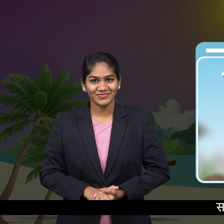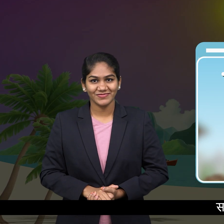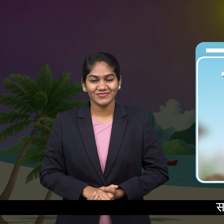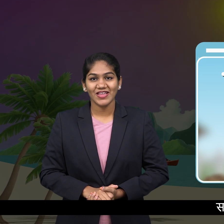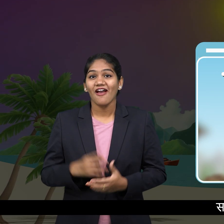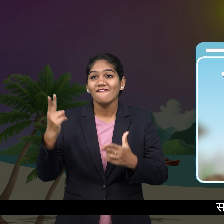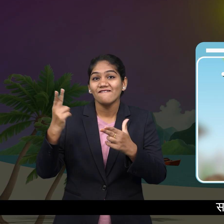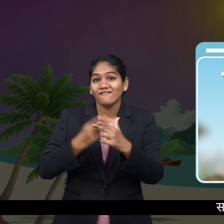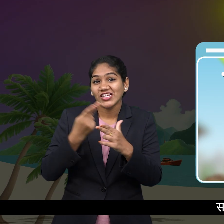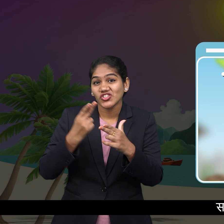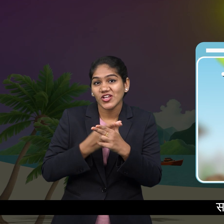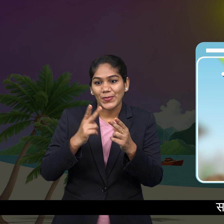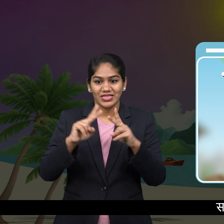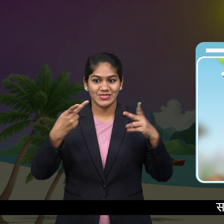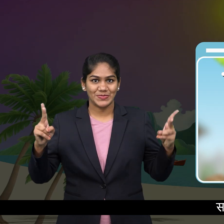सब्जियां।